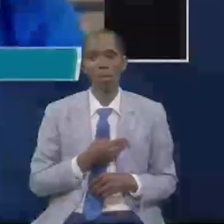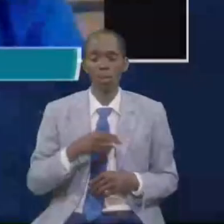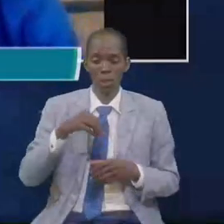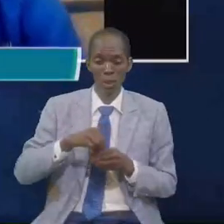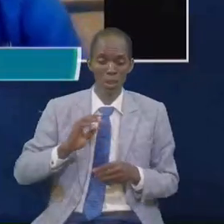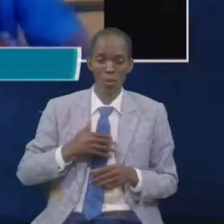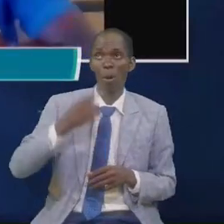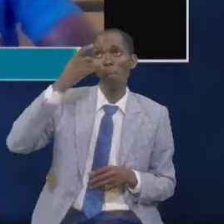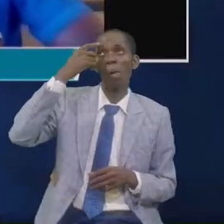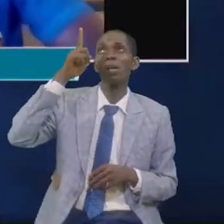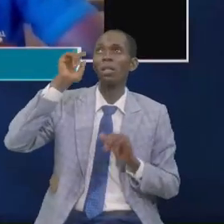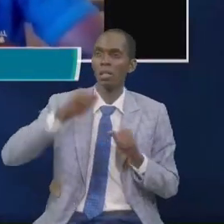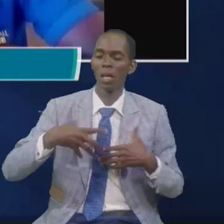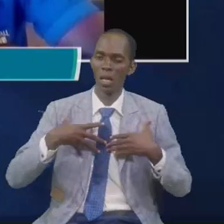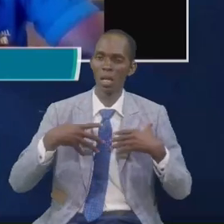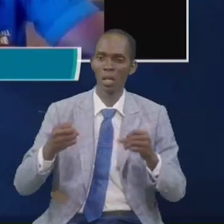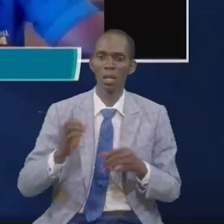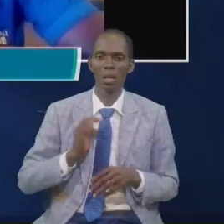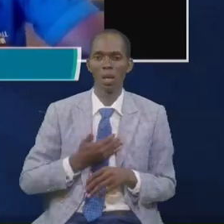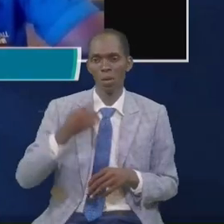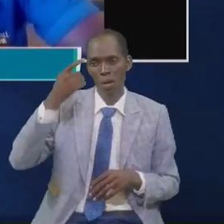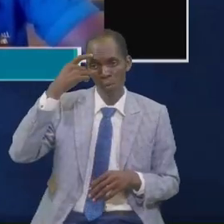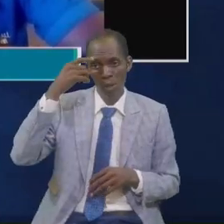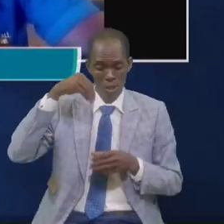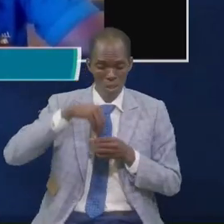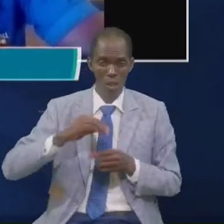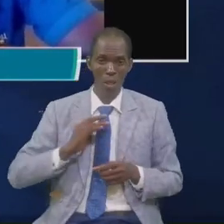Dans nos pensées, il peut nous guérir.